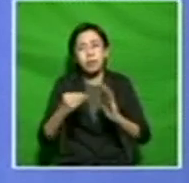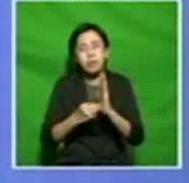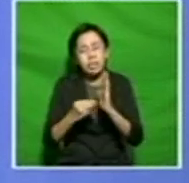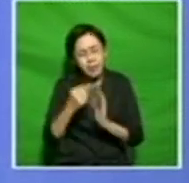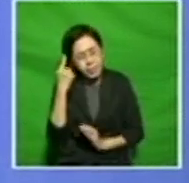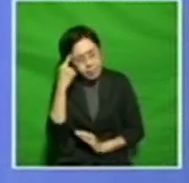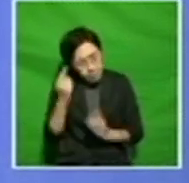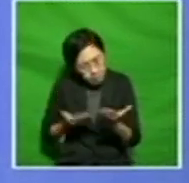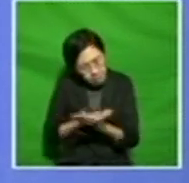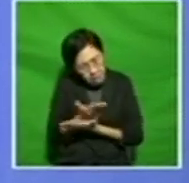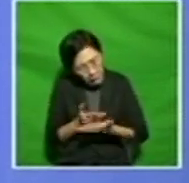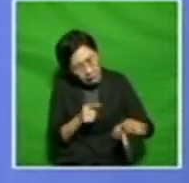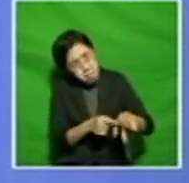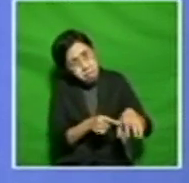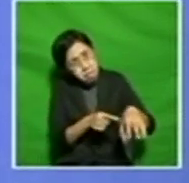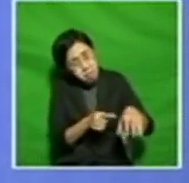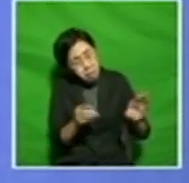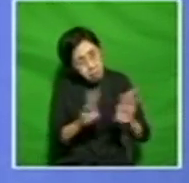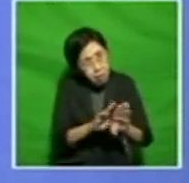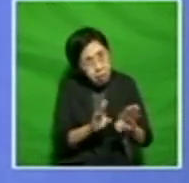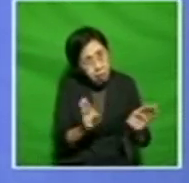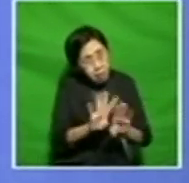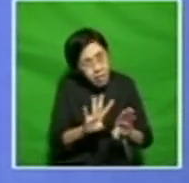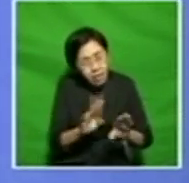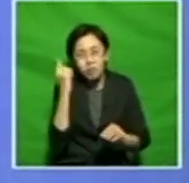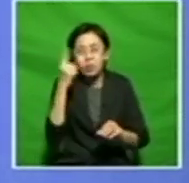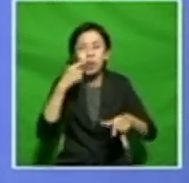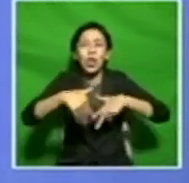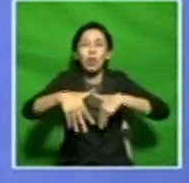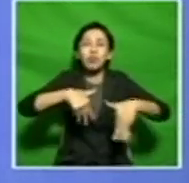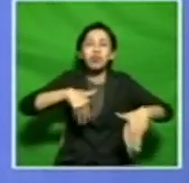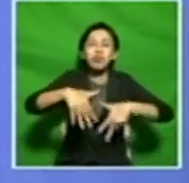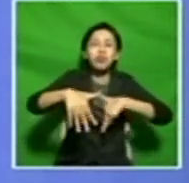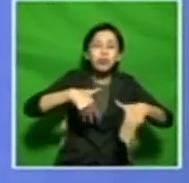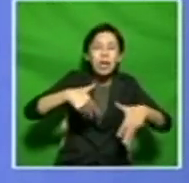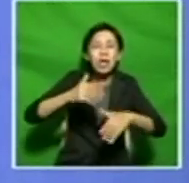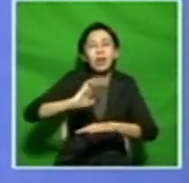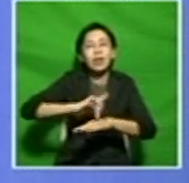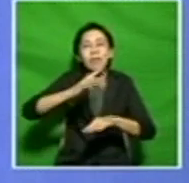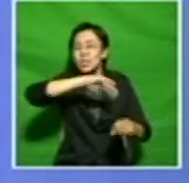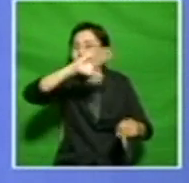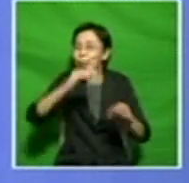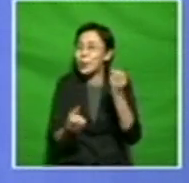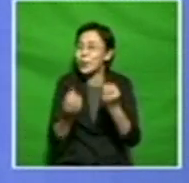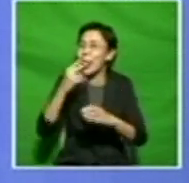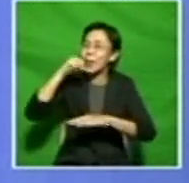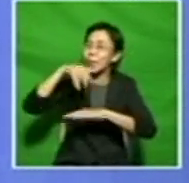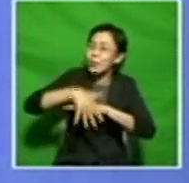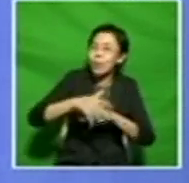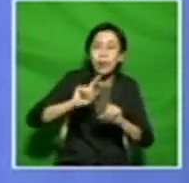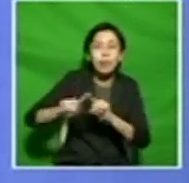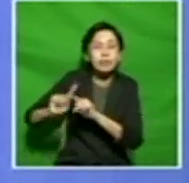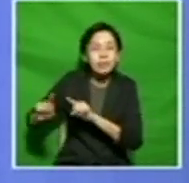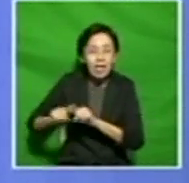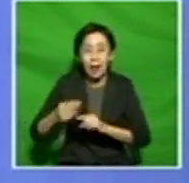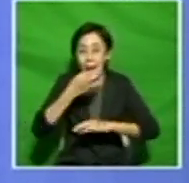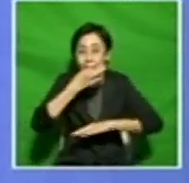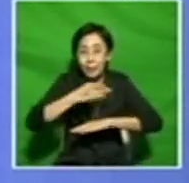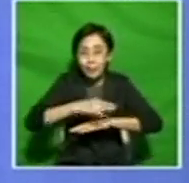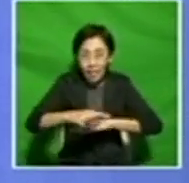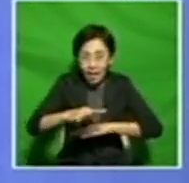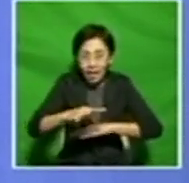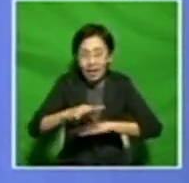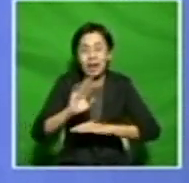ช่นแหล่งท่องเที่ยวสาธารณะโดยธรรมชาติเราพูดถึงชายหาดบางแส